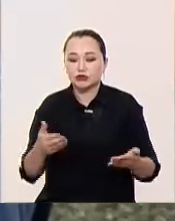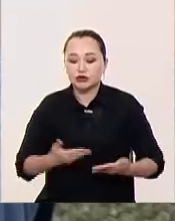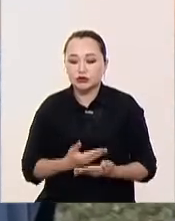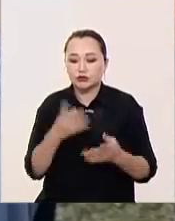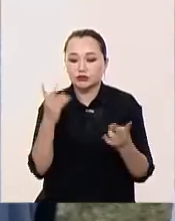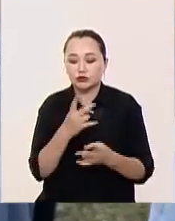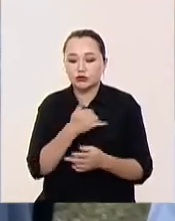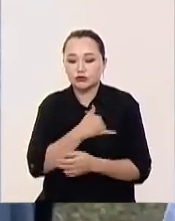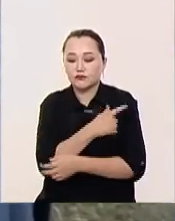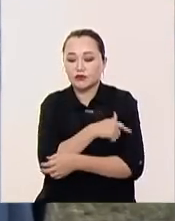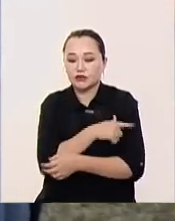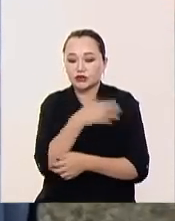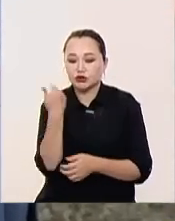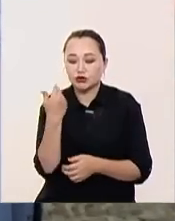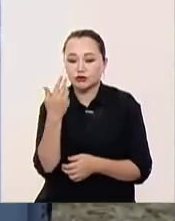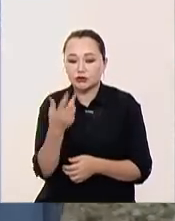дәрігеріміз жоқ, жаңа мына кісілер айтып жатыр ғой.